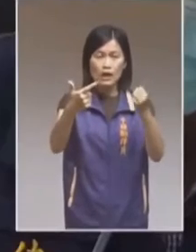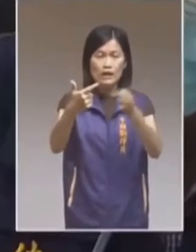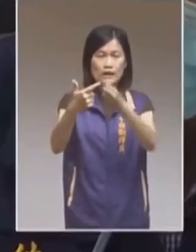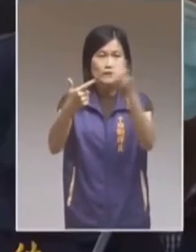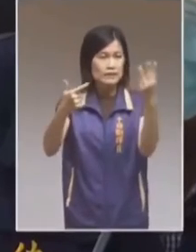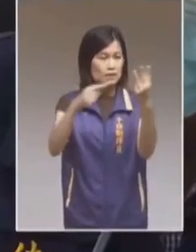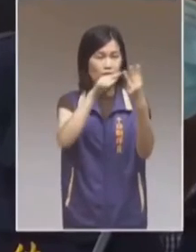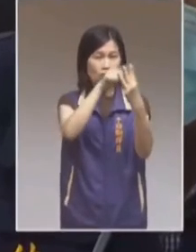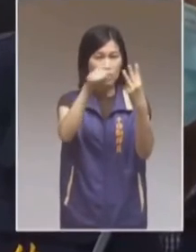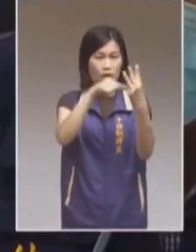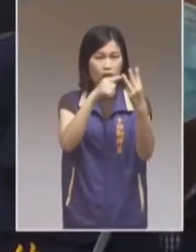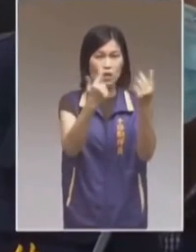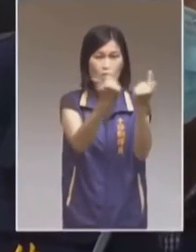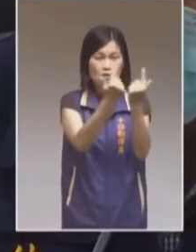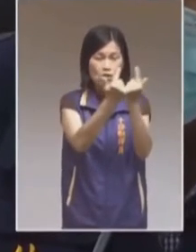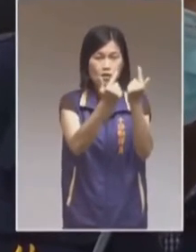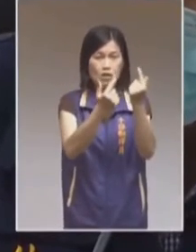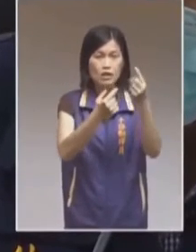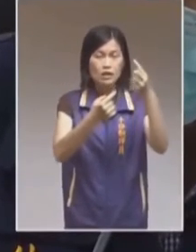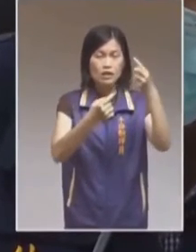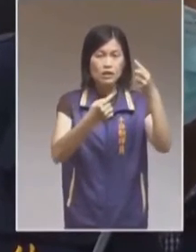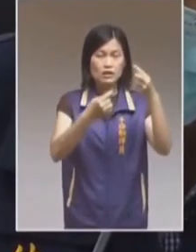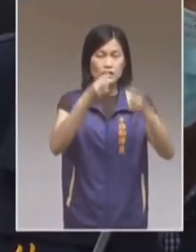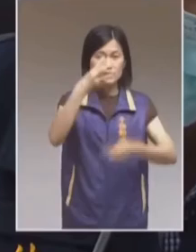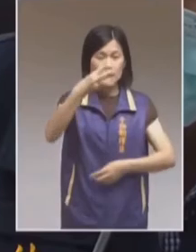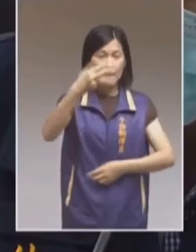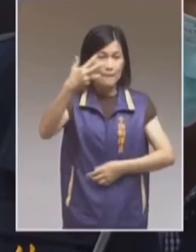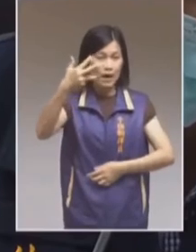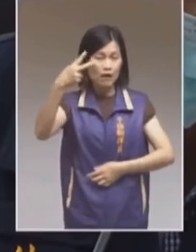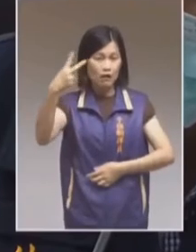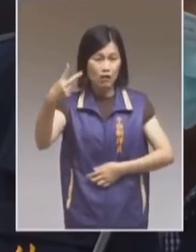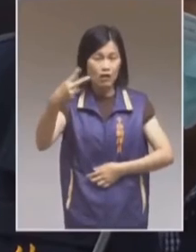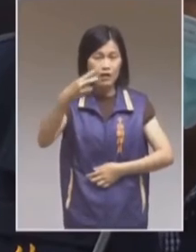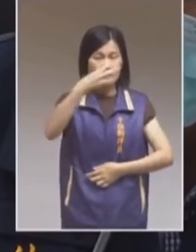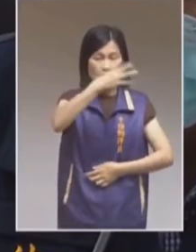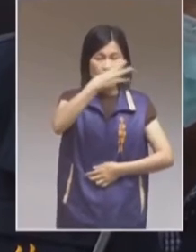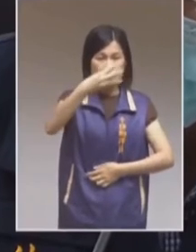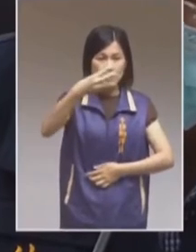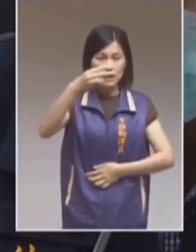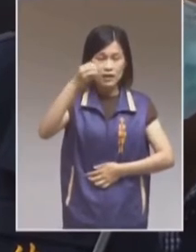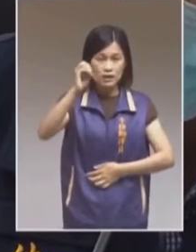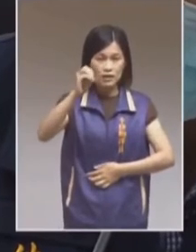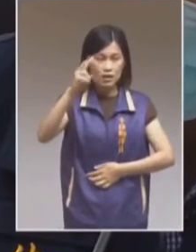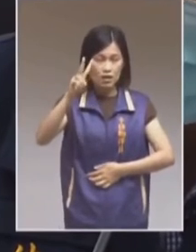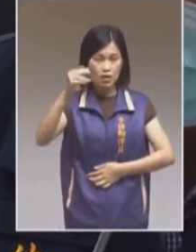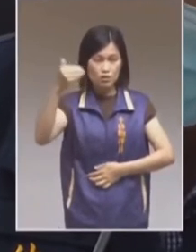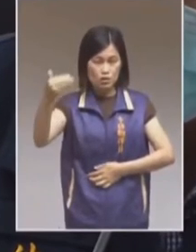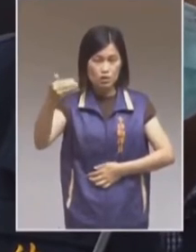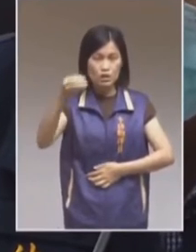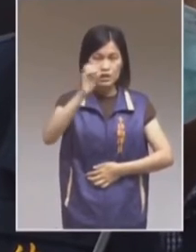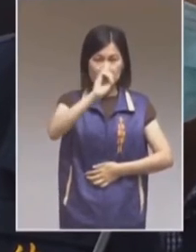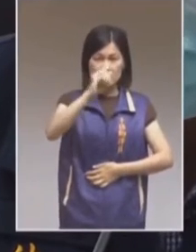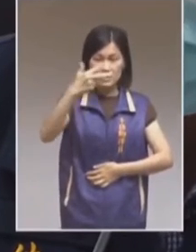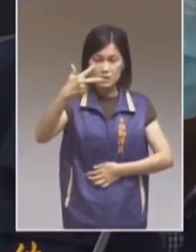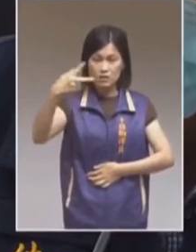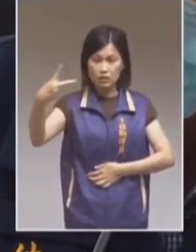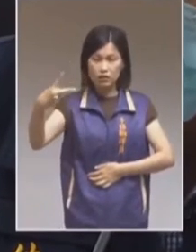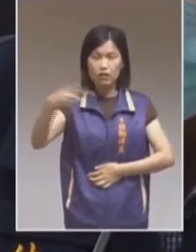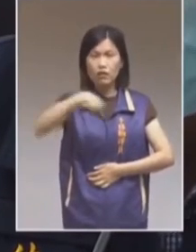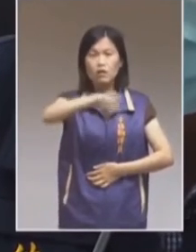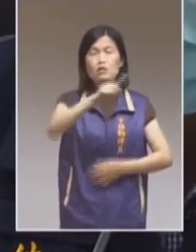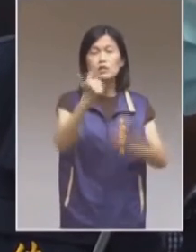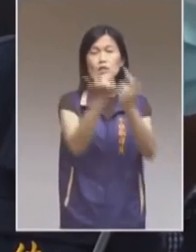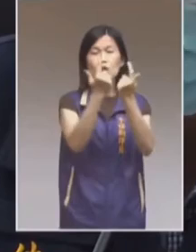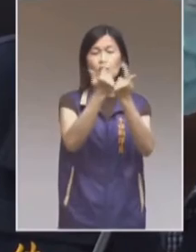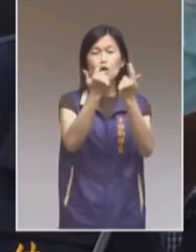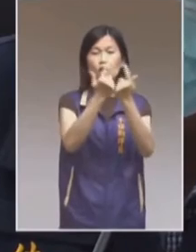台北，那分别是32382跟33069跟33072，那期间在台北有些足